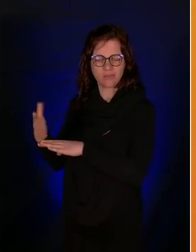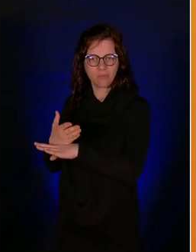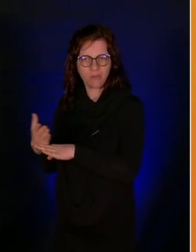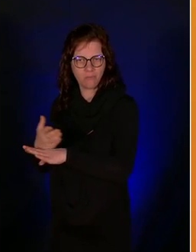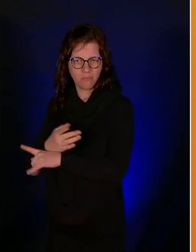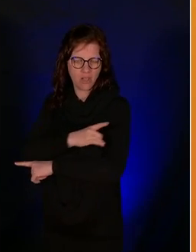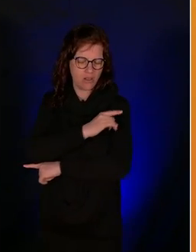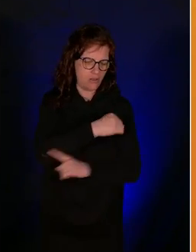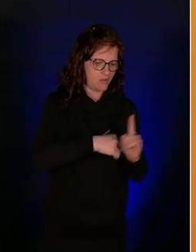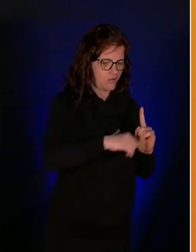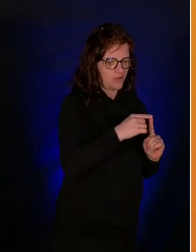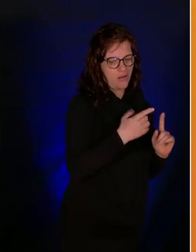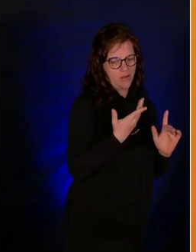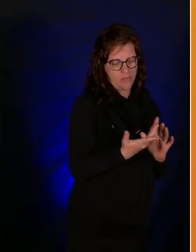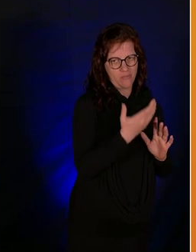micro 2.